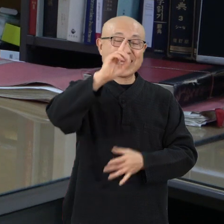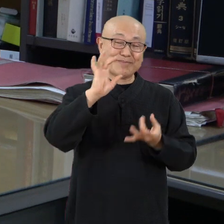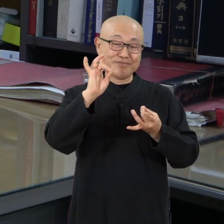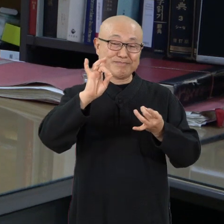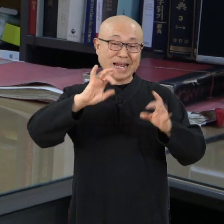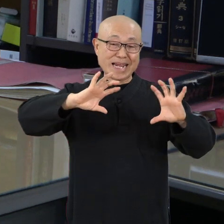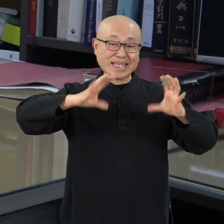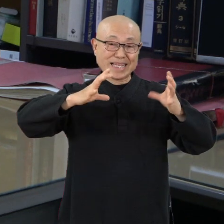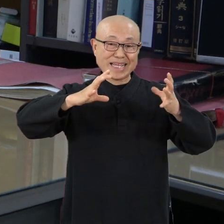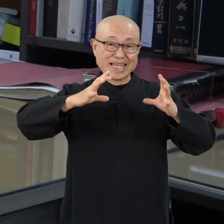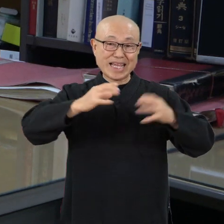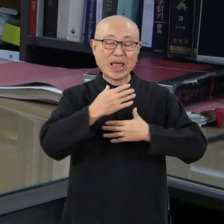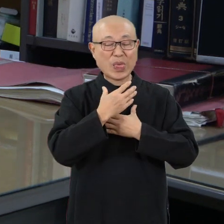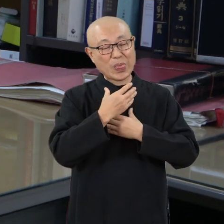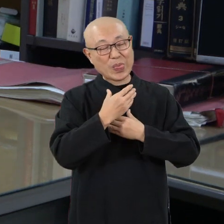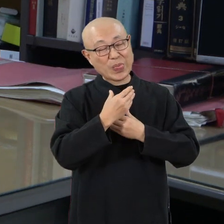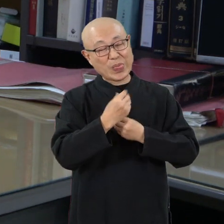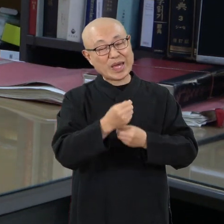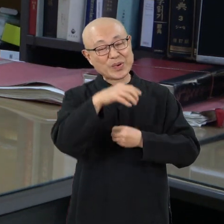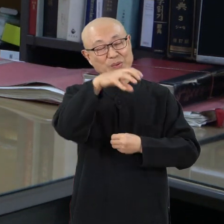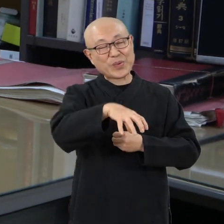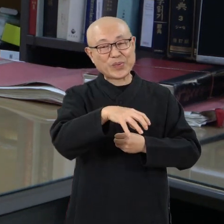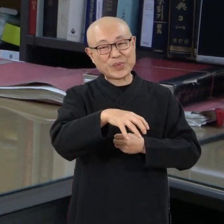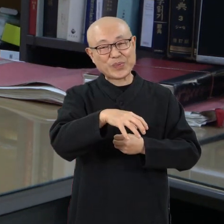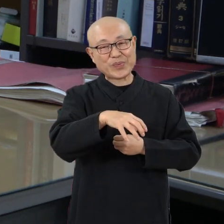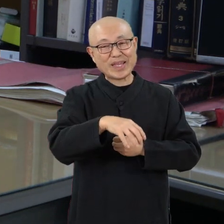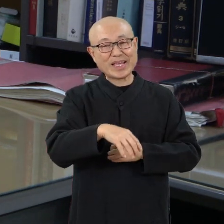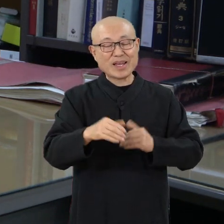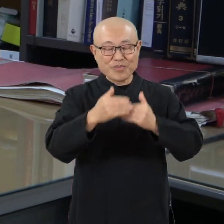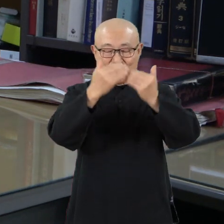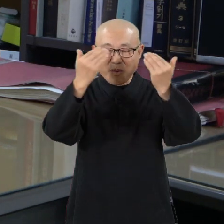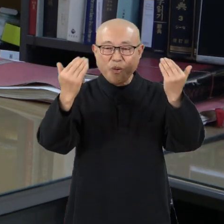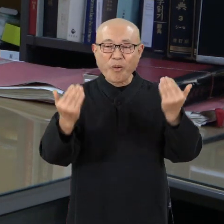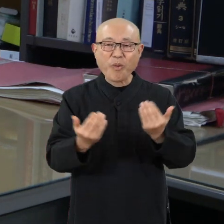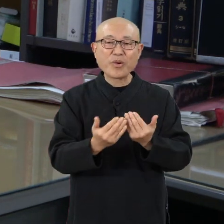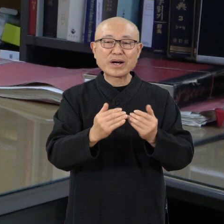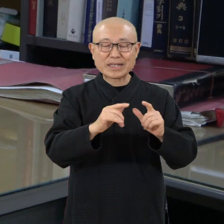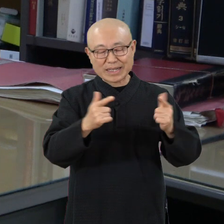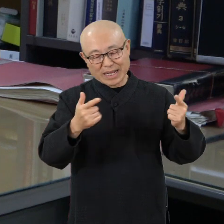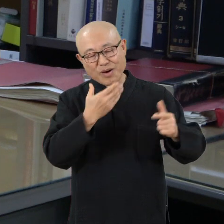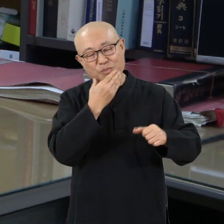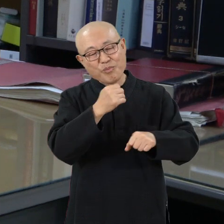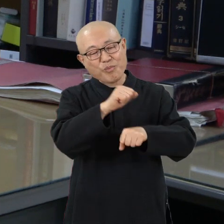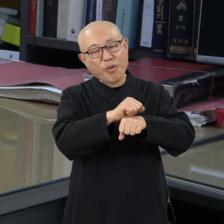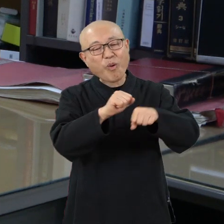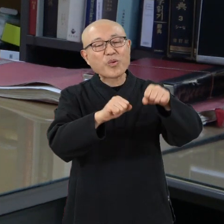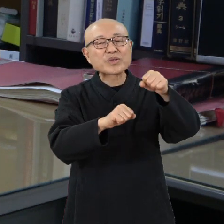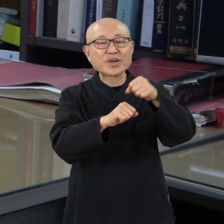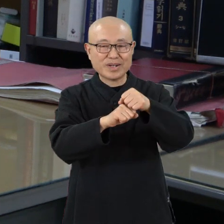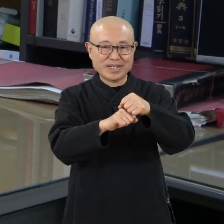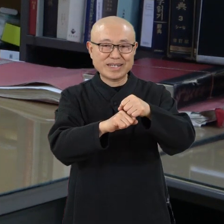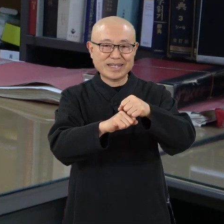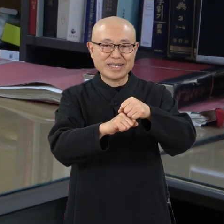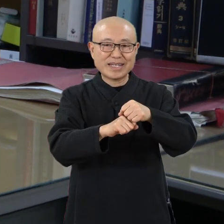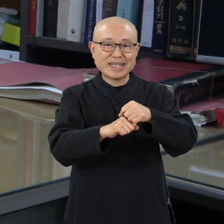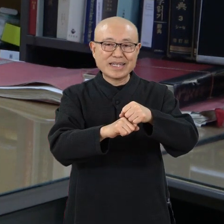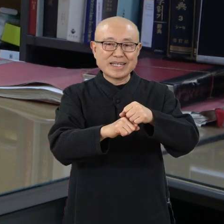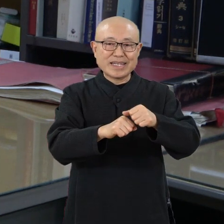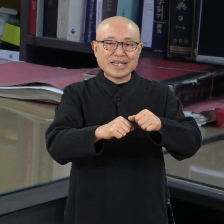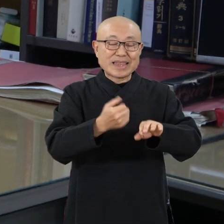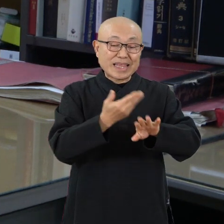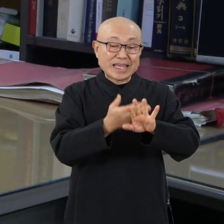그 편안함, 극락의 그 모든 온갖 공덕을 불교는